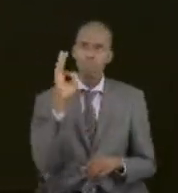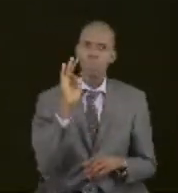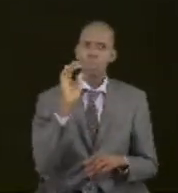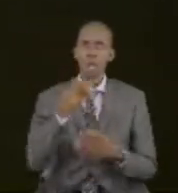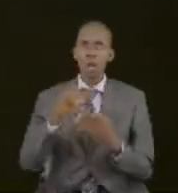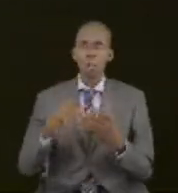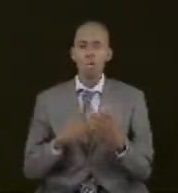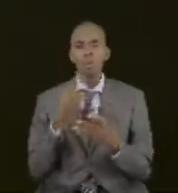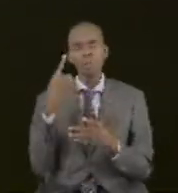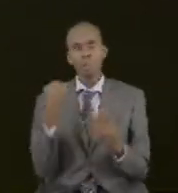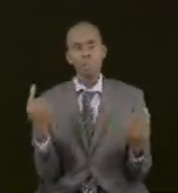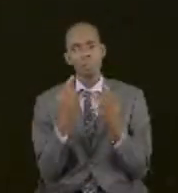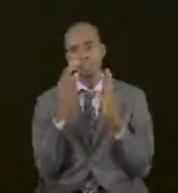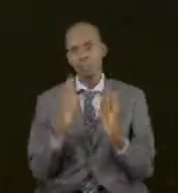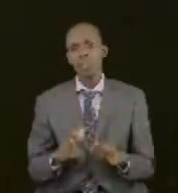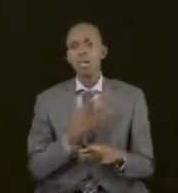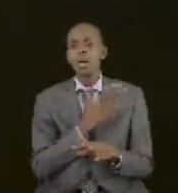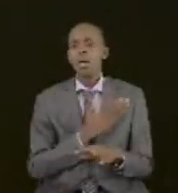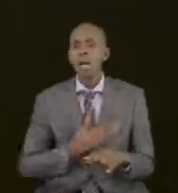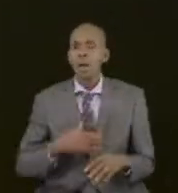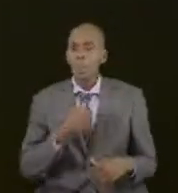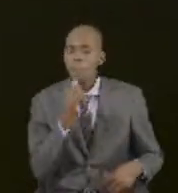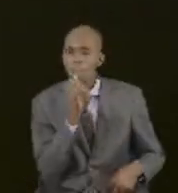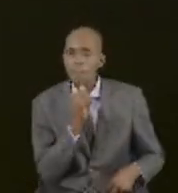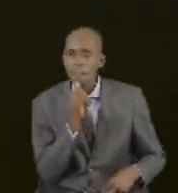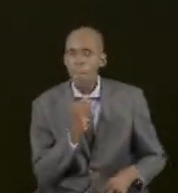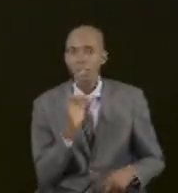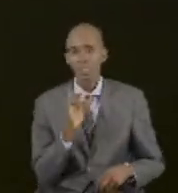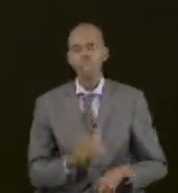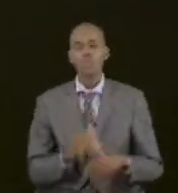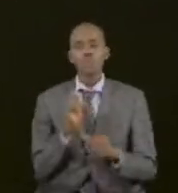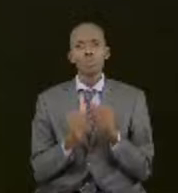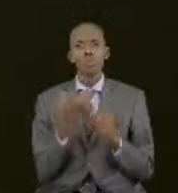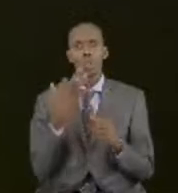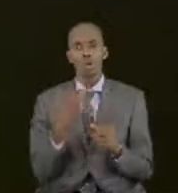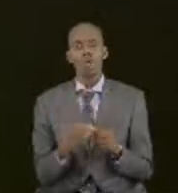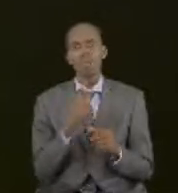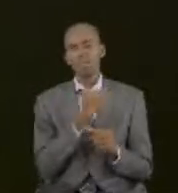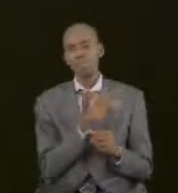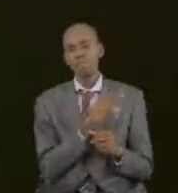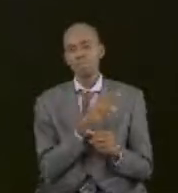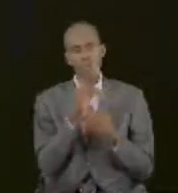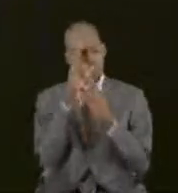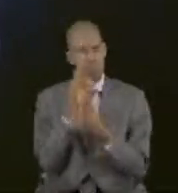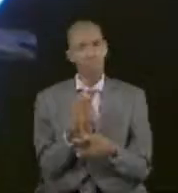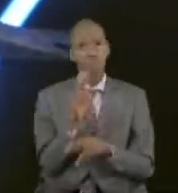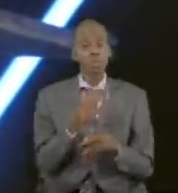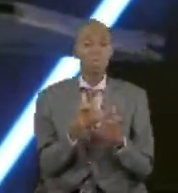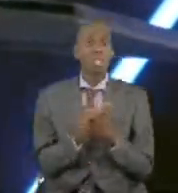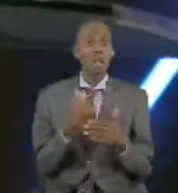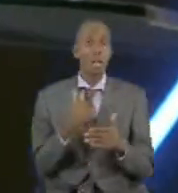les païens. Je l'exposais en particulier à ceux qui sont les plus considérés, ceux-là qui